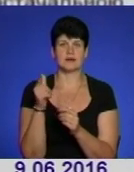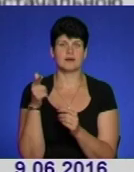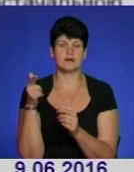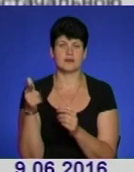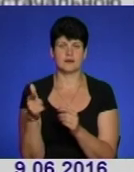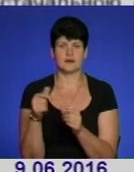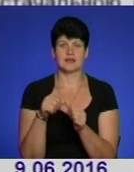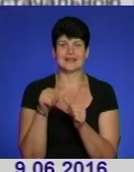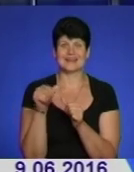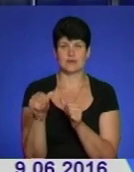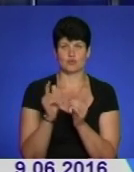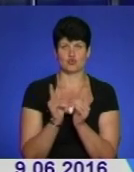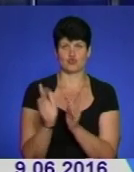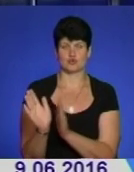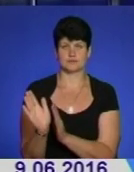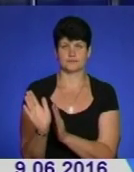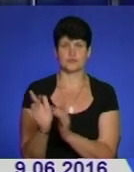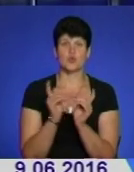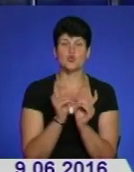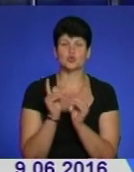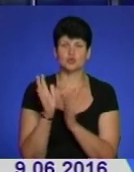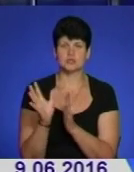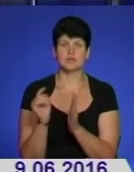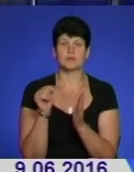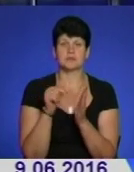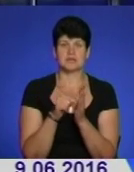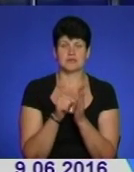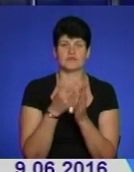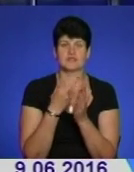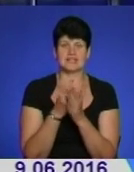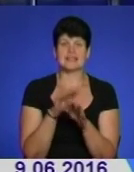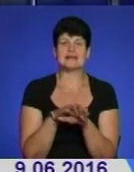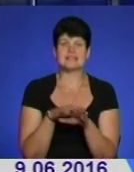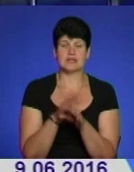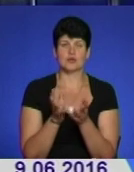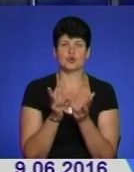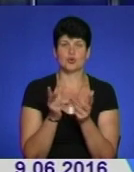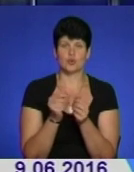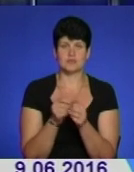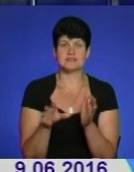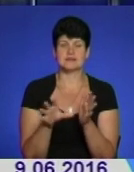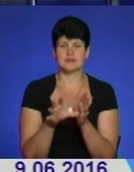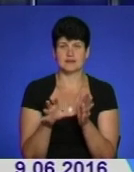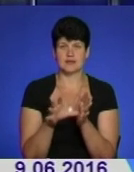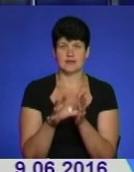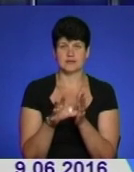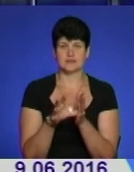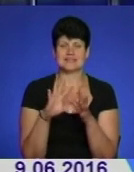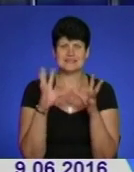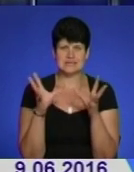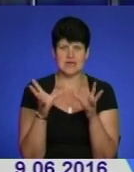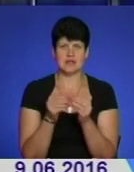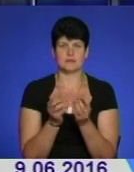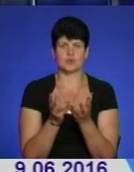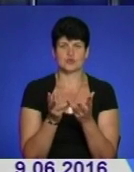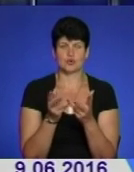організаціям, окрім гуртожитків. Гуртожитки, які підпадають під визначення населення, яке розраховується з енергопостачальною організацією за загальним